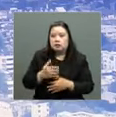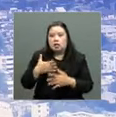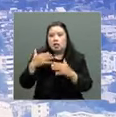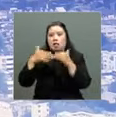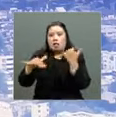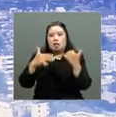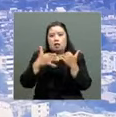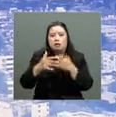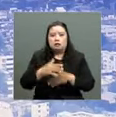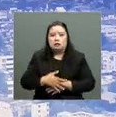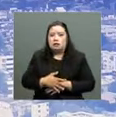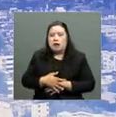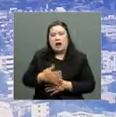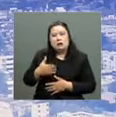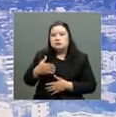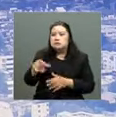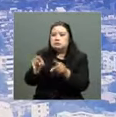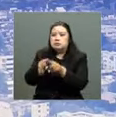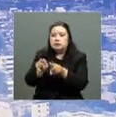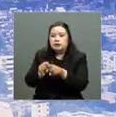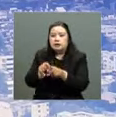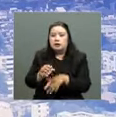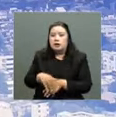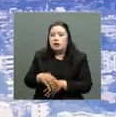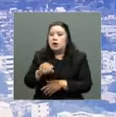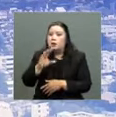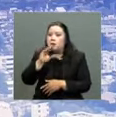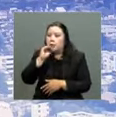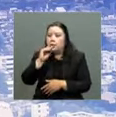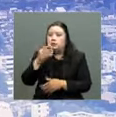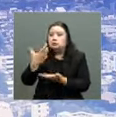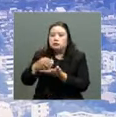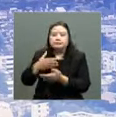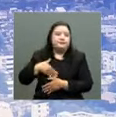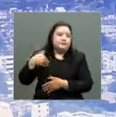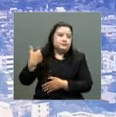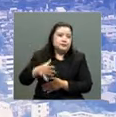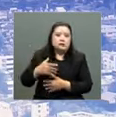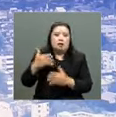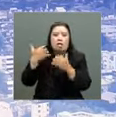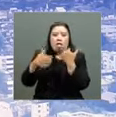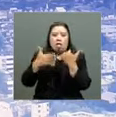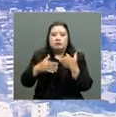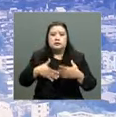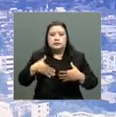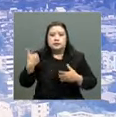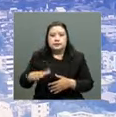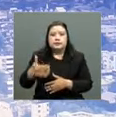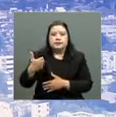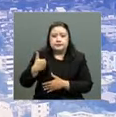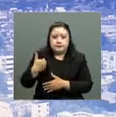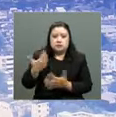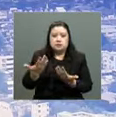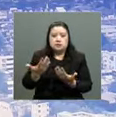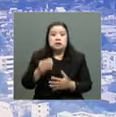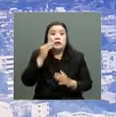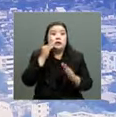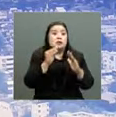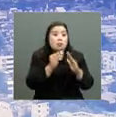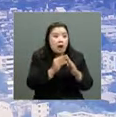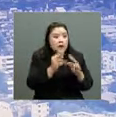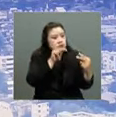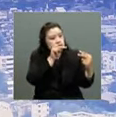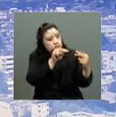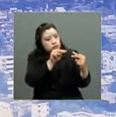ไปพูดง่ายๆคืออาจจะมีการทะเลาะเบาะแว้งอะไรเกิดขึ้นได้ง่ายแล้วโดยเฉพาะถ้าต้องมาอยู่ในบ้านด้วยกันต้